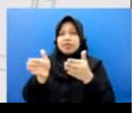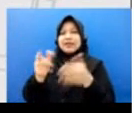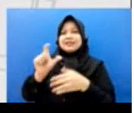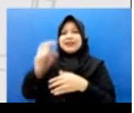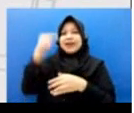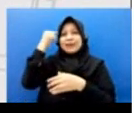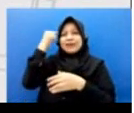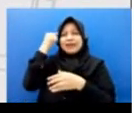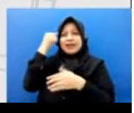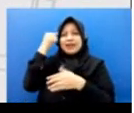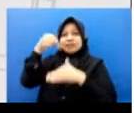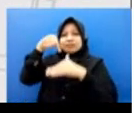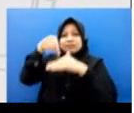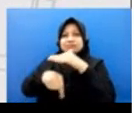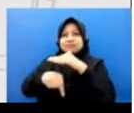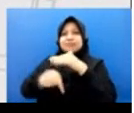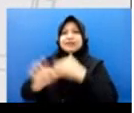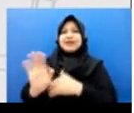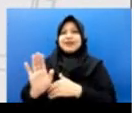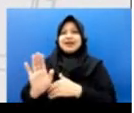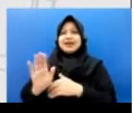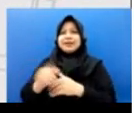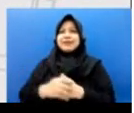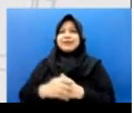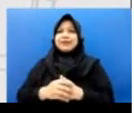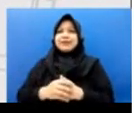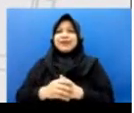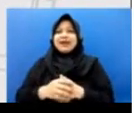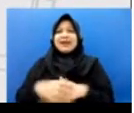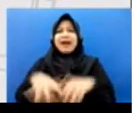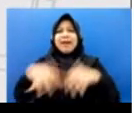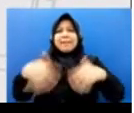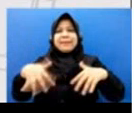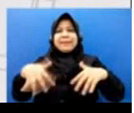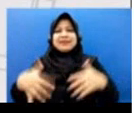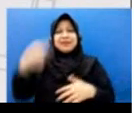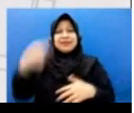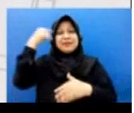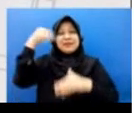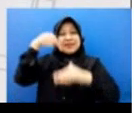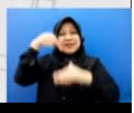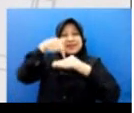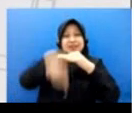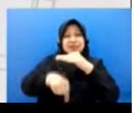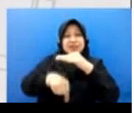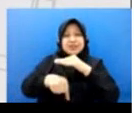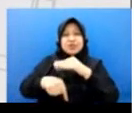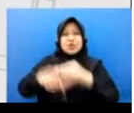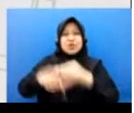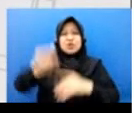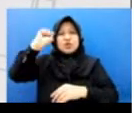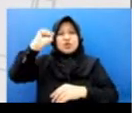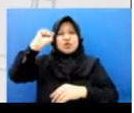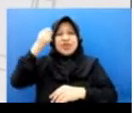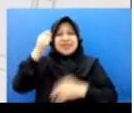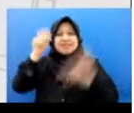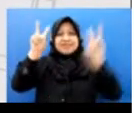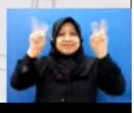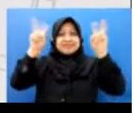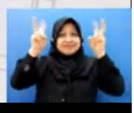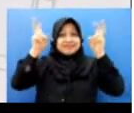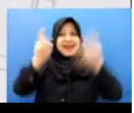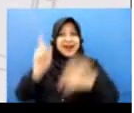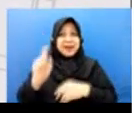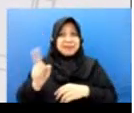Kenapa sebegitu sulit untuk mempraktikkan berpikir kritis? Di sini saya memberikan tanda kutip terhadap istilah